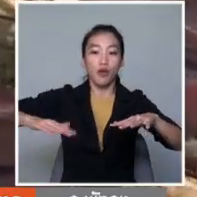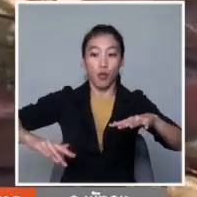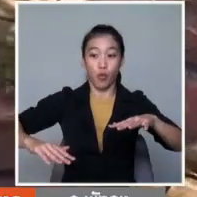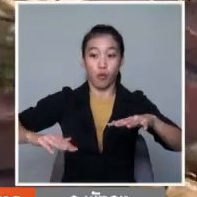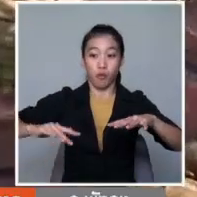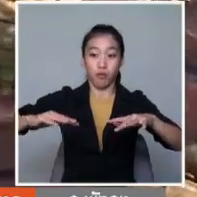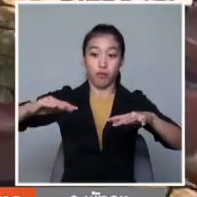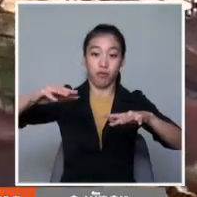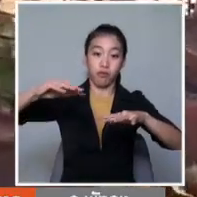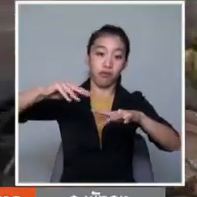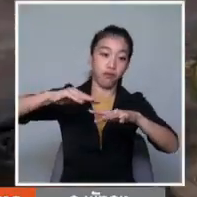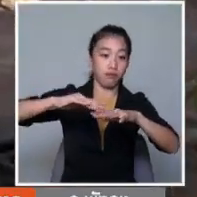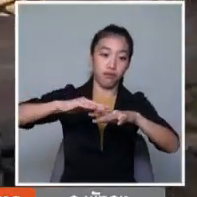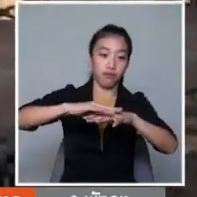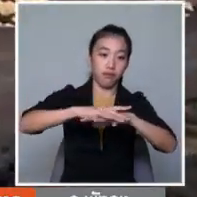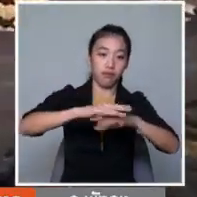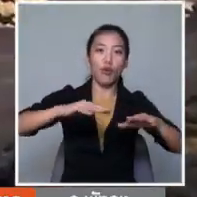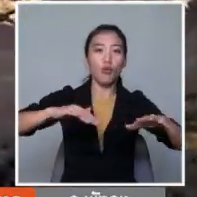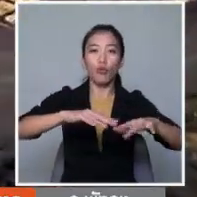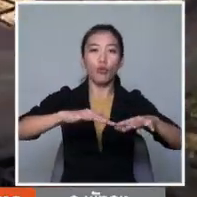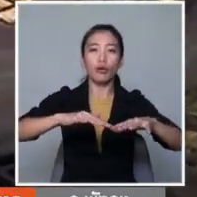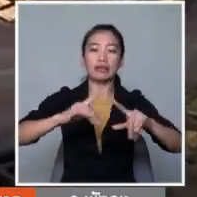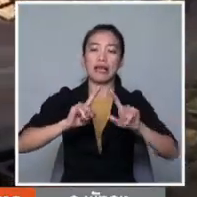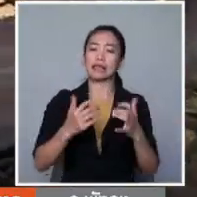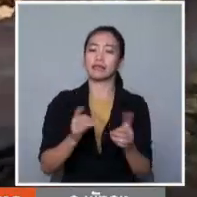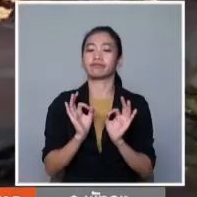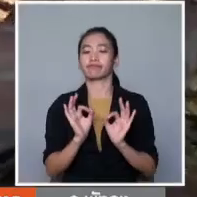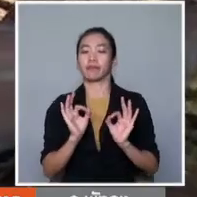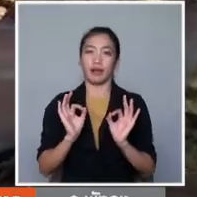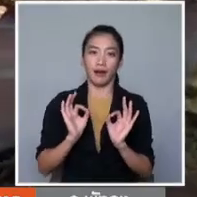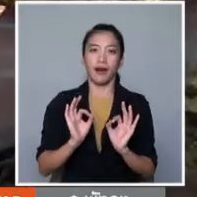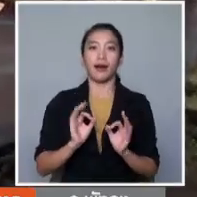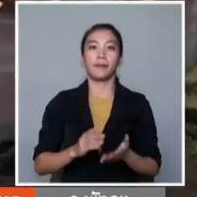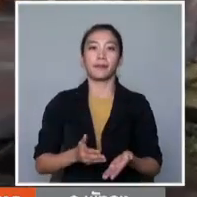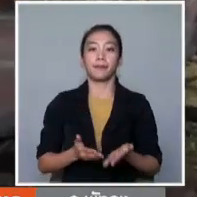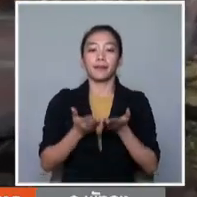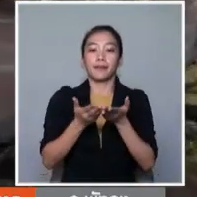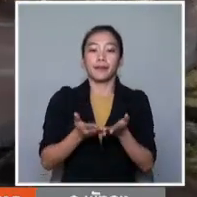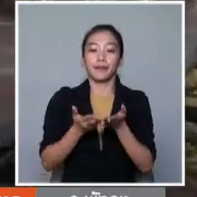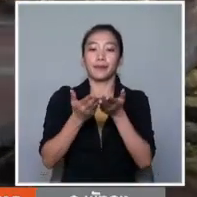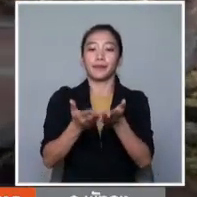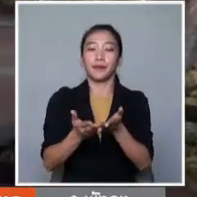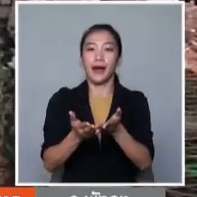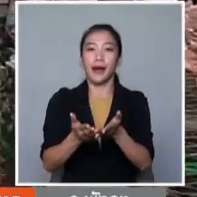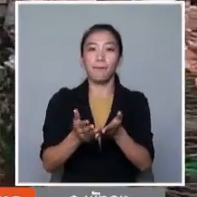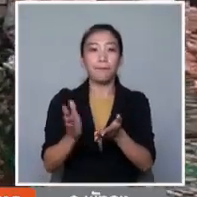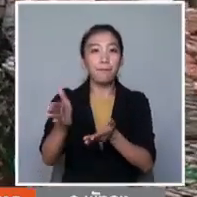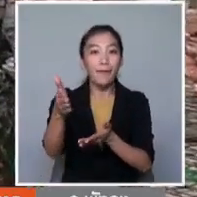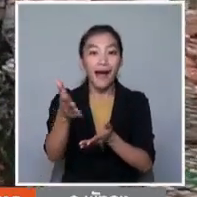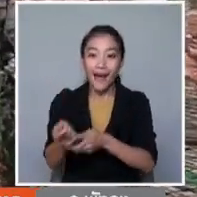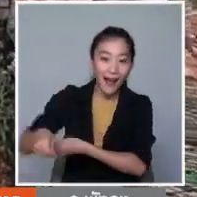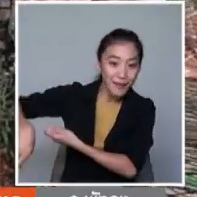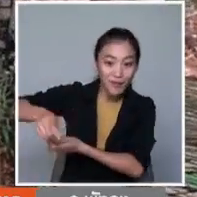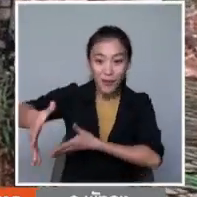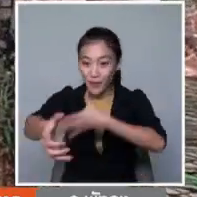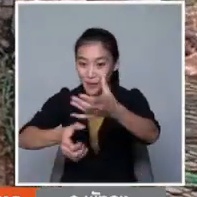สุดเนี่ยชาวบ้านก็สามารถออกเรือหาปลาได้แล้วนำปลามาแปรรูปเป็นปลาเค็มแดดเดียวอย่างที่เราเห็นนี้นะคะเพ